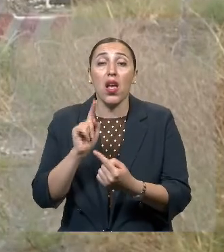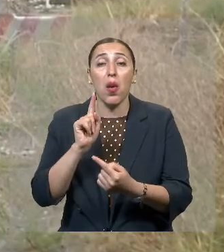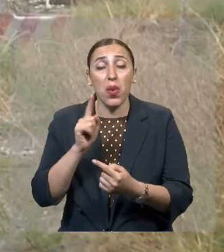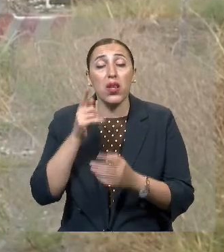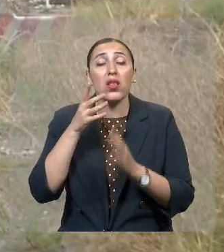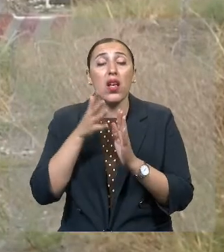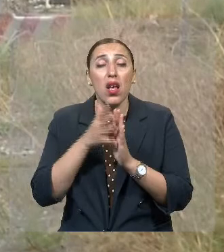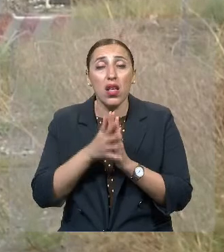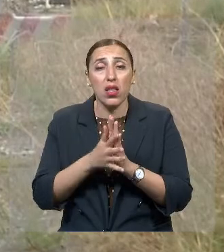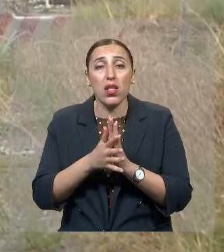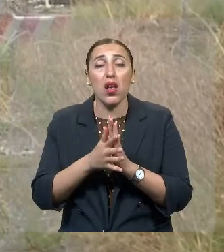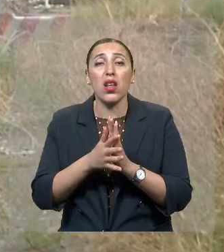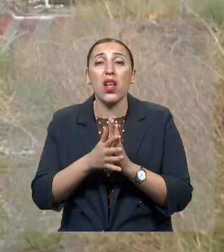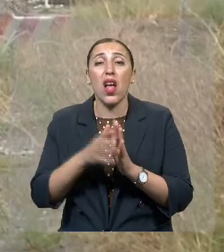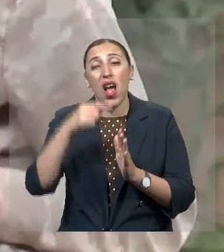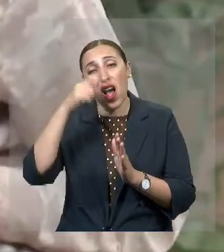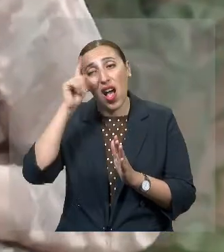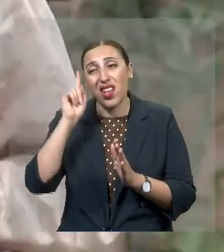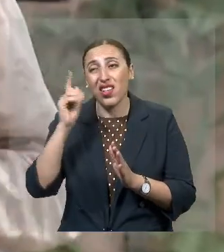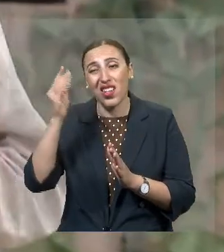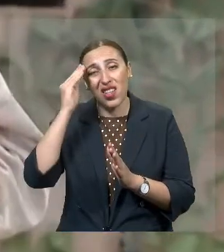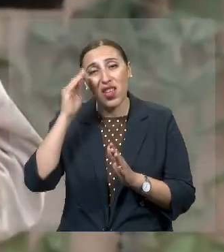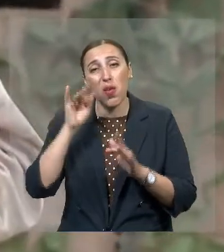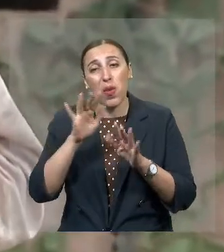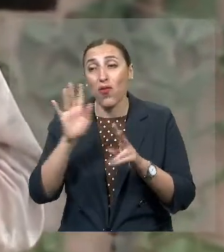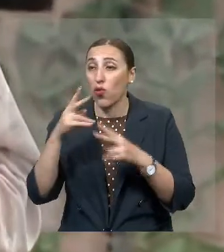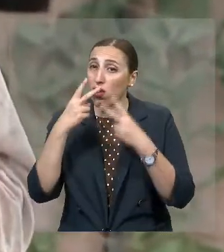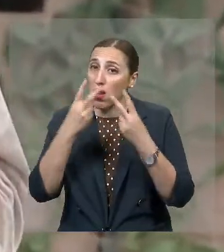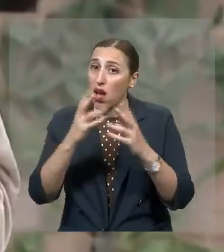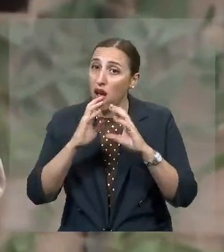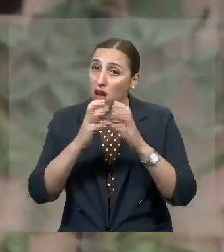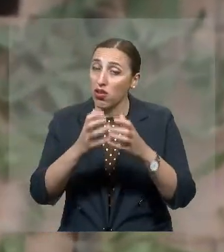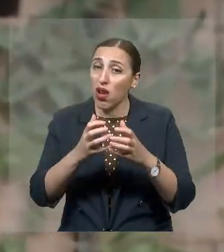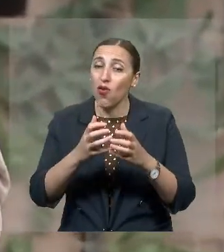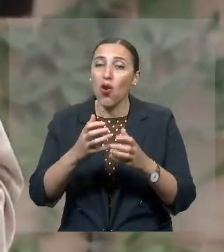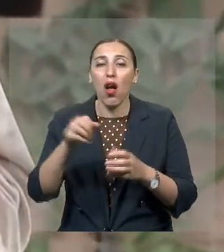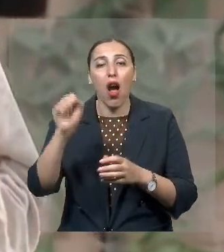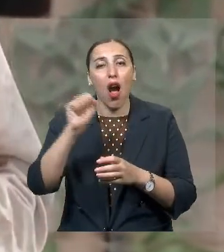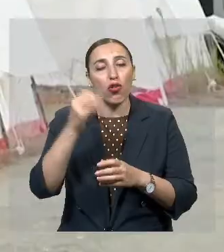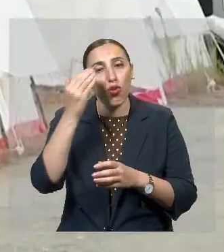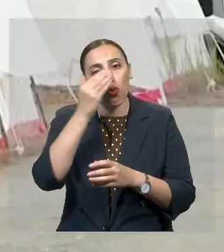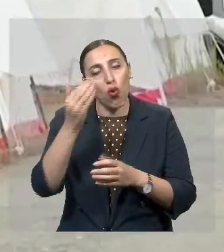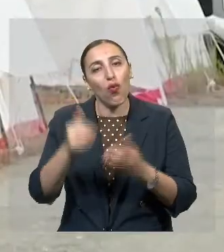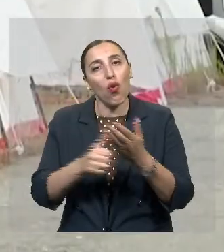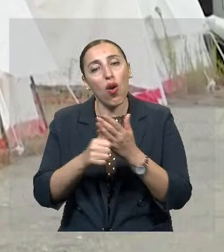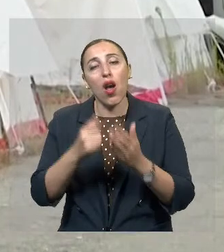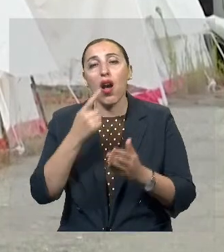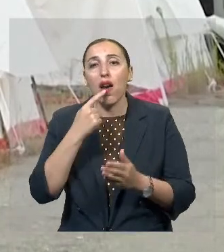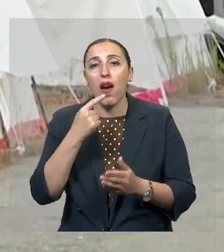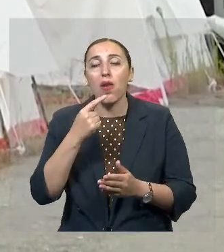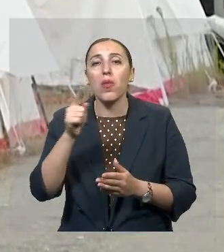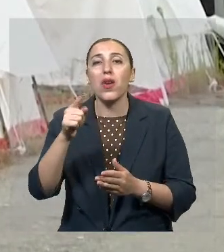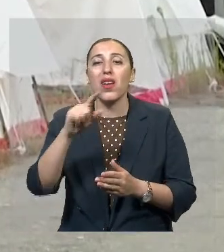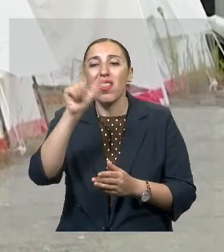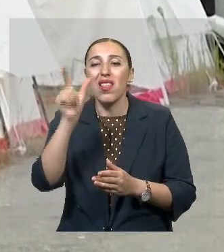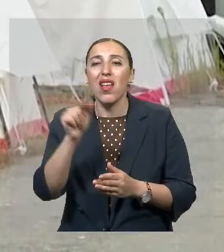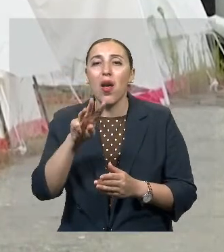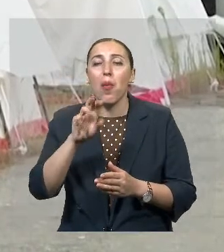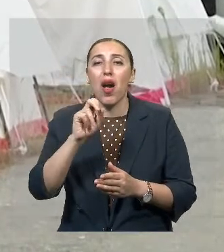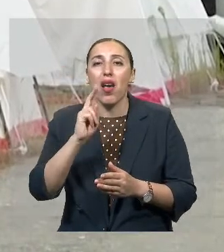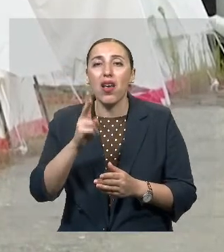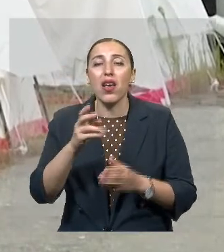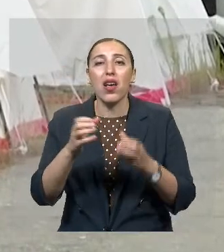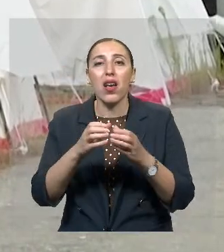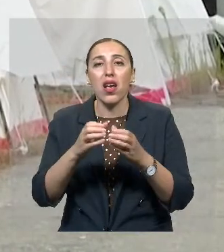հասկանում է նպատակը, ուզում են ցույց տալ աշխարհին, որ Արցախի ժողովրդի կարիքներն են հոգում։ Կարմիր մահիկի միջոցով էլ ըստ ազգային ժողովի